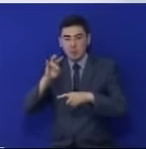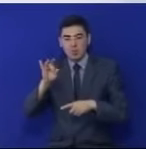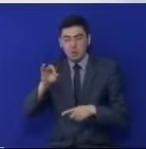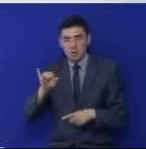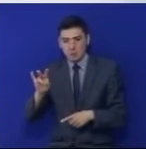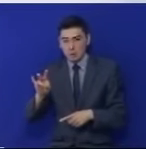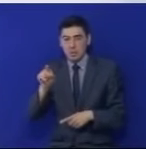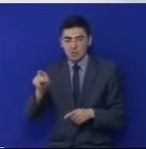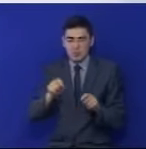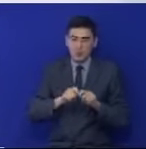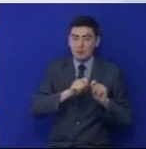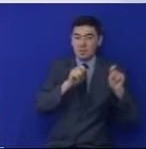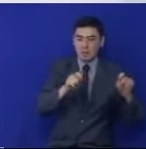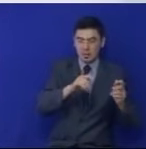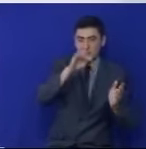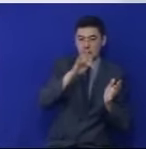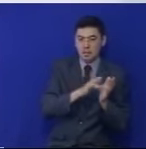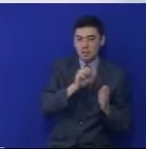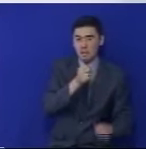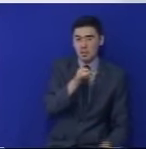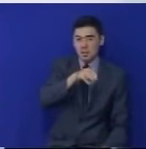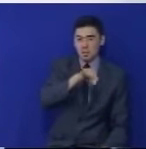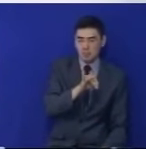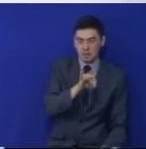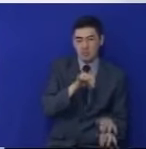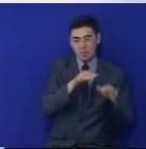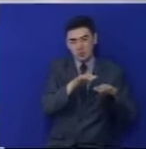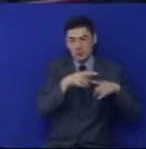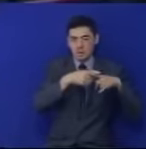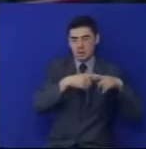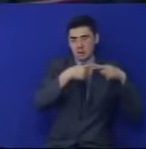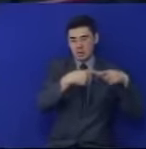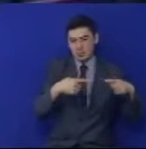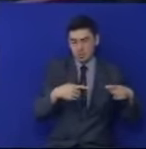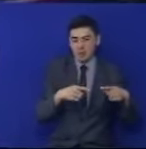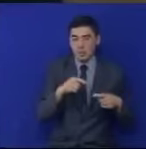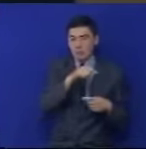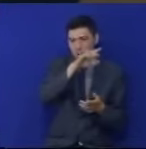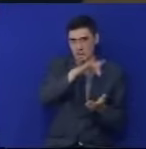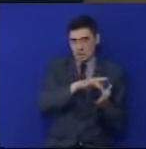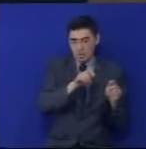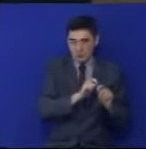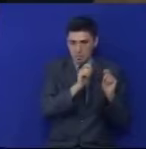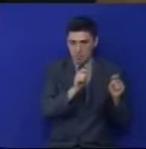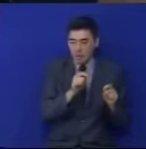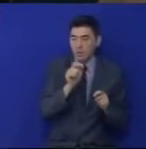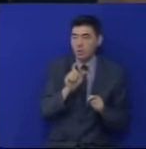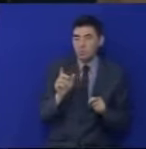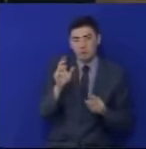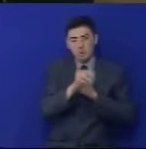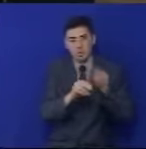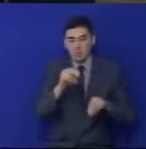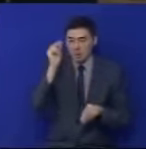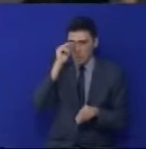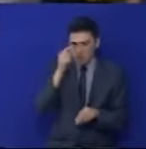квалифицированных специалистов. Центр открыт на базе одного из учебных заведений города. Здесь участники проекта будут обучены востребованным цифровым навыкам